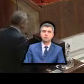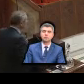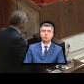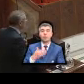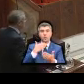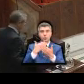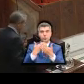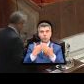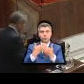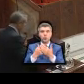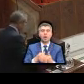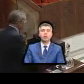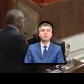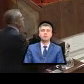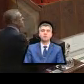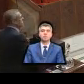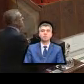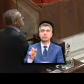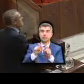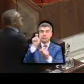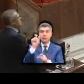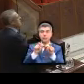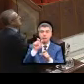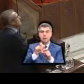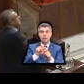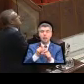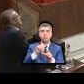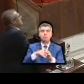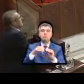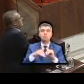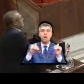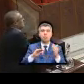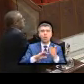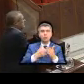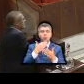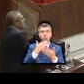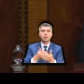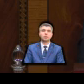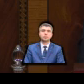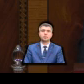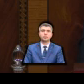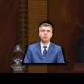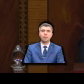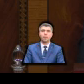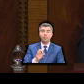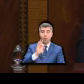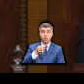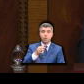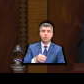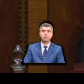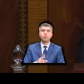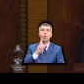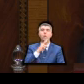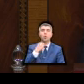شكرا السيدة والسادة النواب المحترمين على هذا السؤال. فعلا التزمت الحكومة